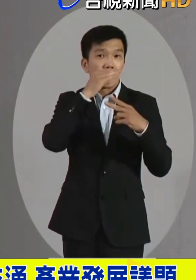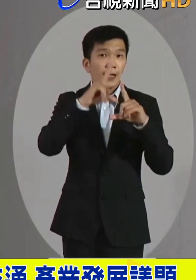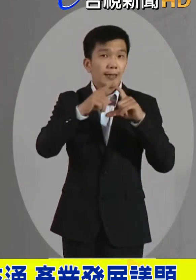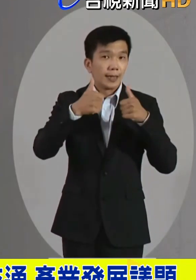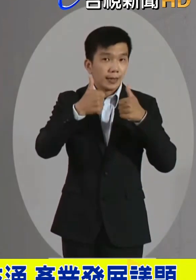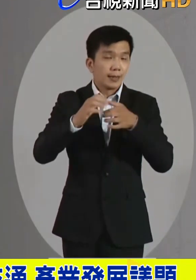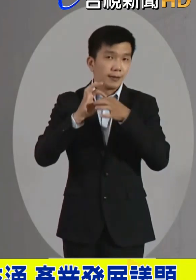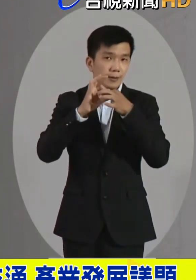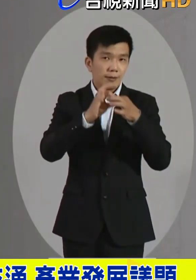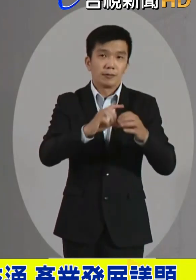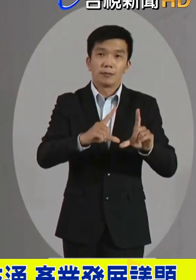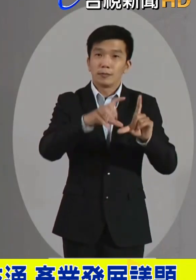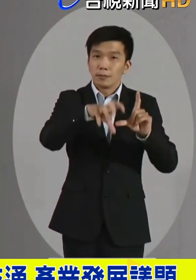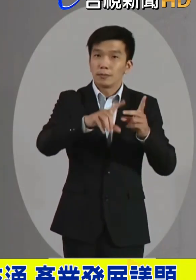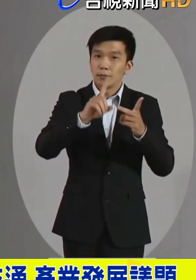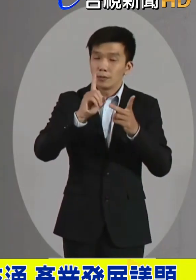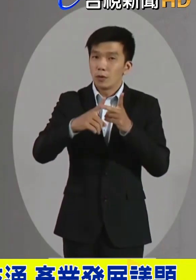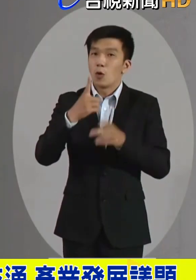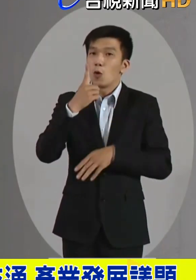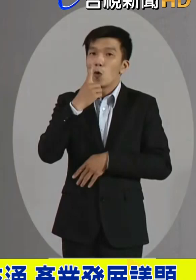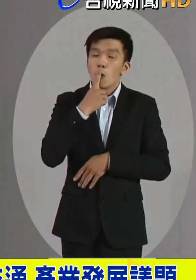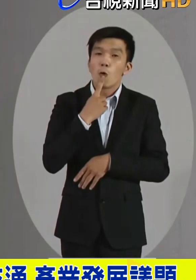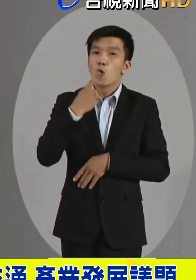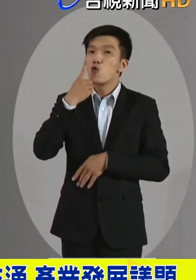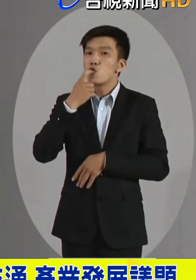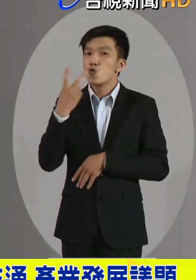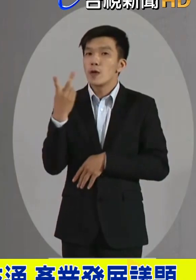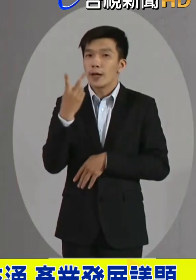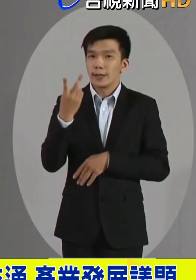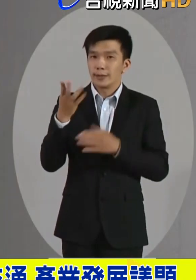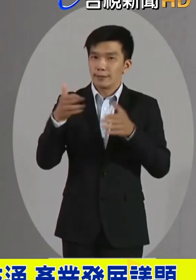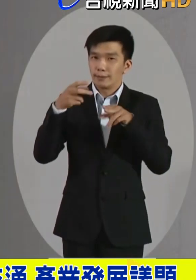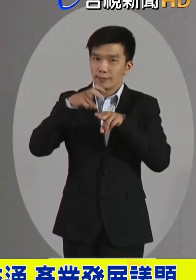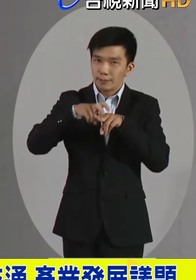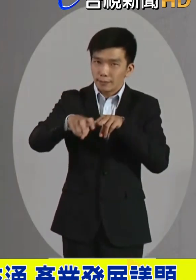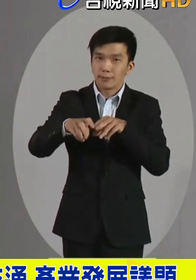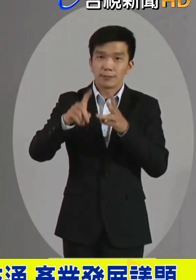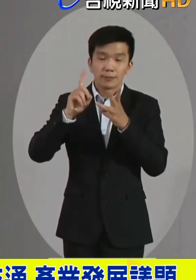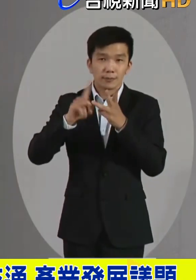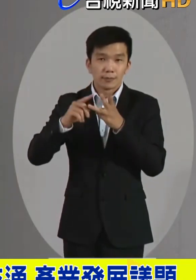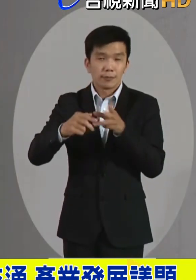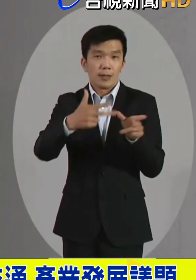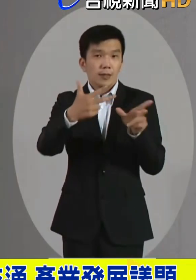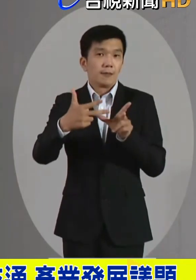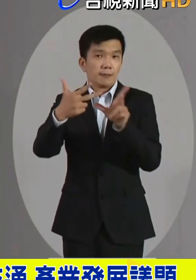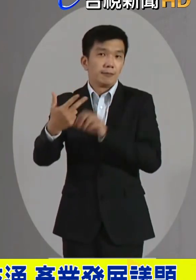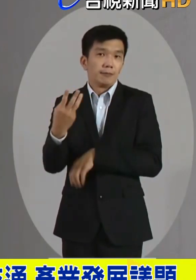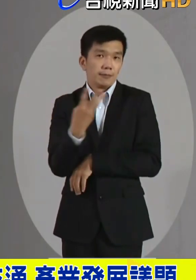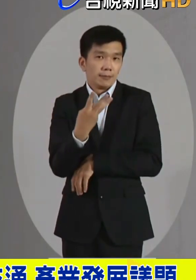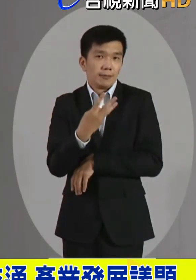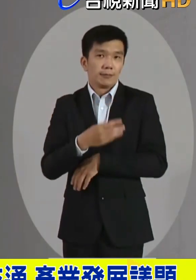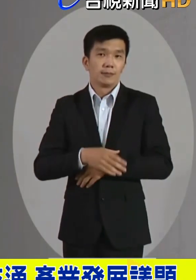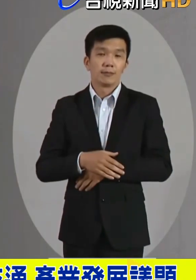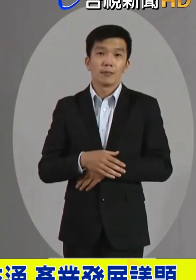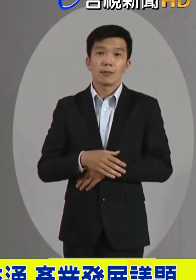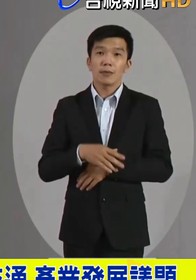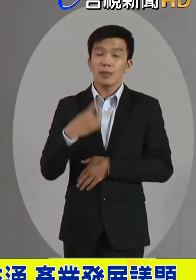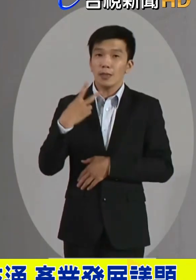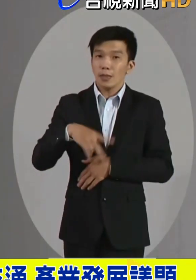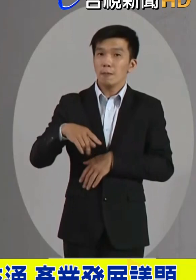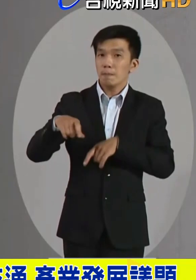延伸，那以及红绿两线轻轨，还有3座跨县市的桥梁，转乘方